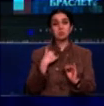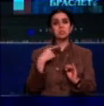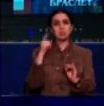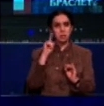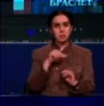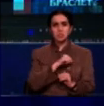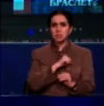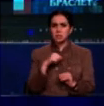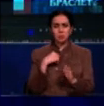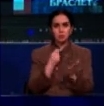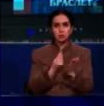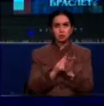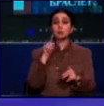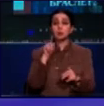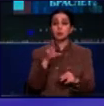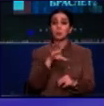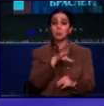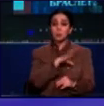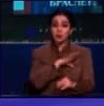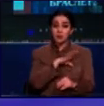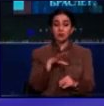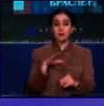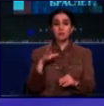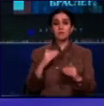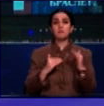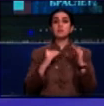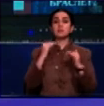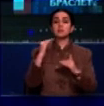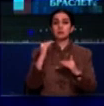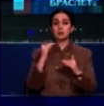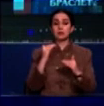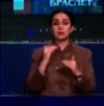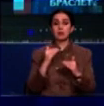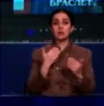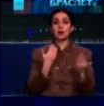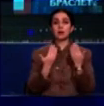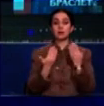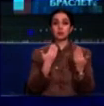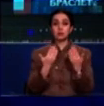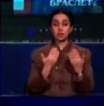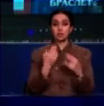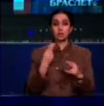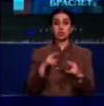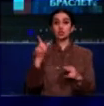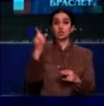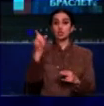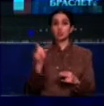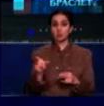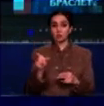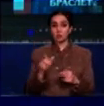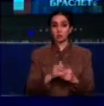что самым ценным для Куприна были высокие нравственные отношения,